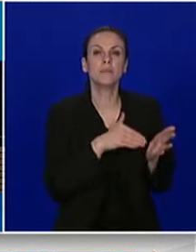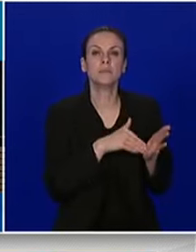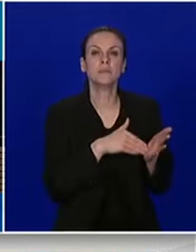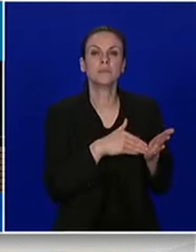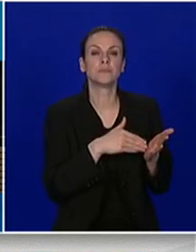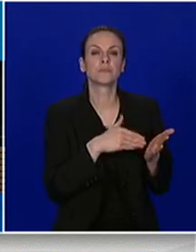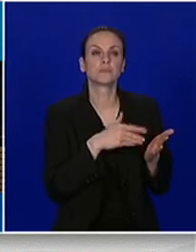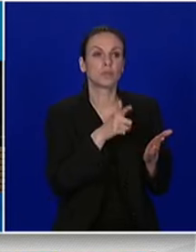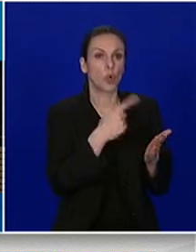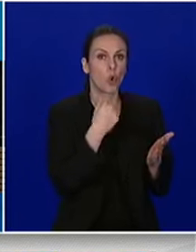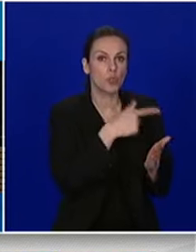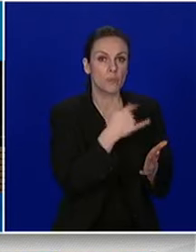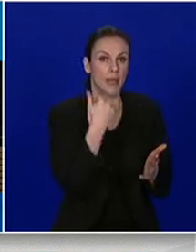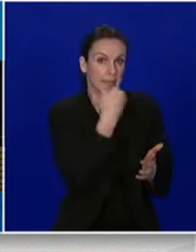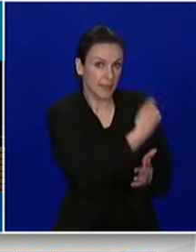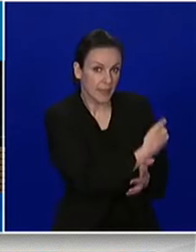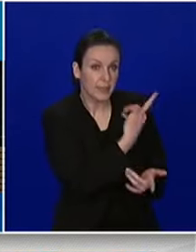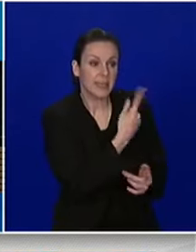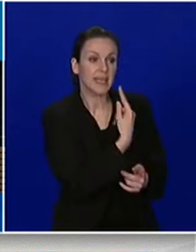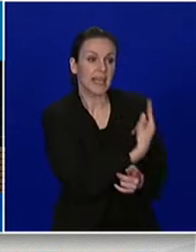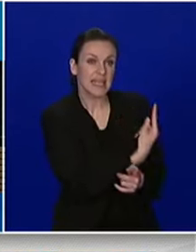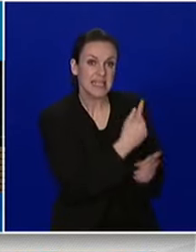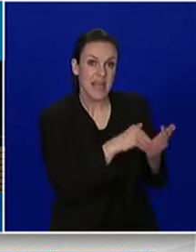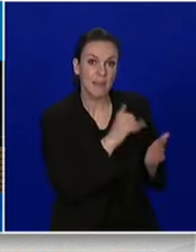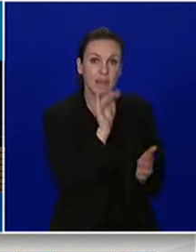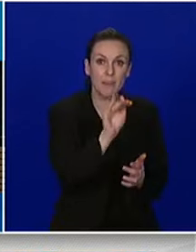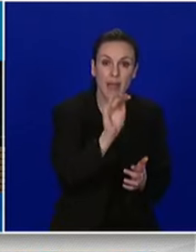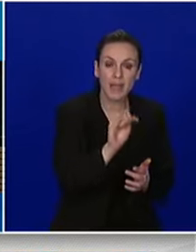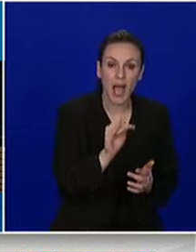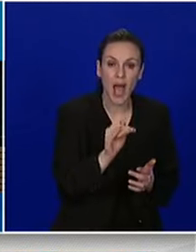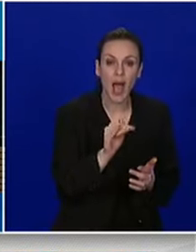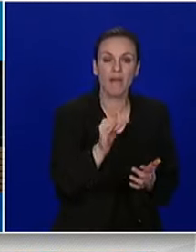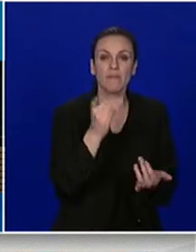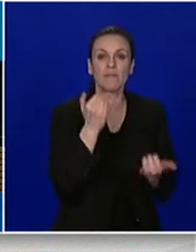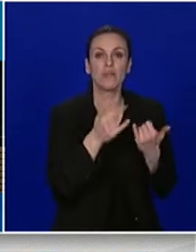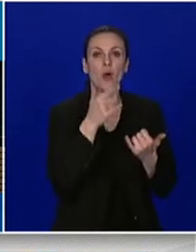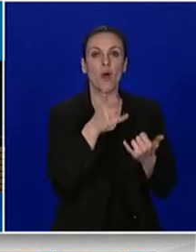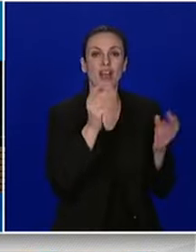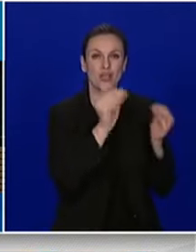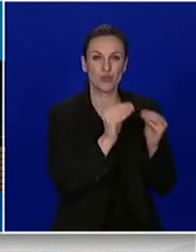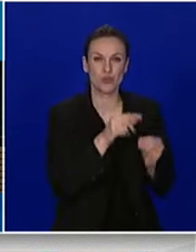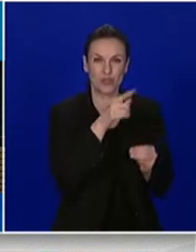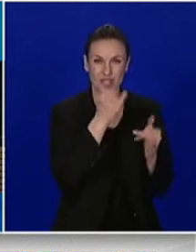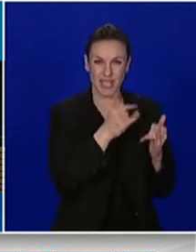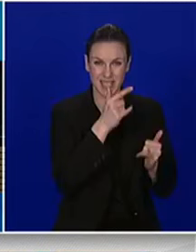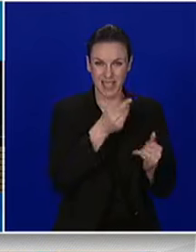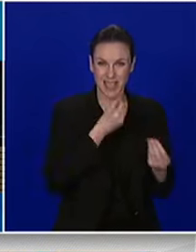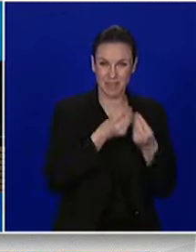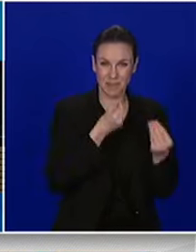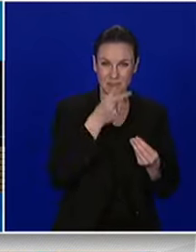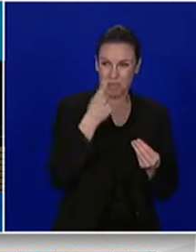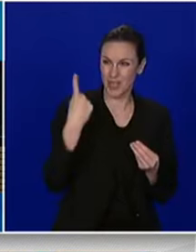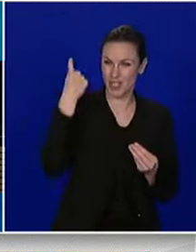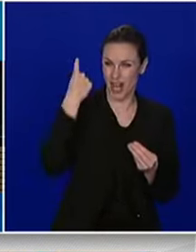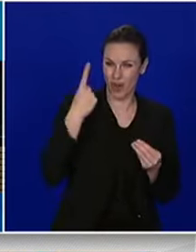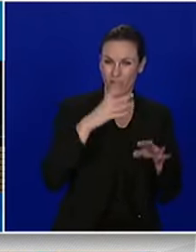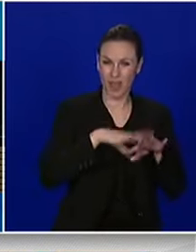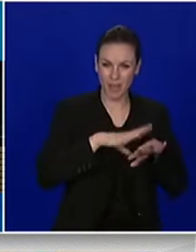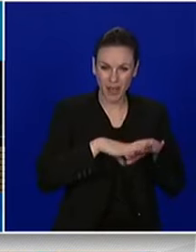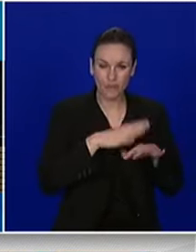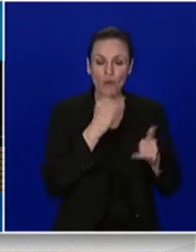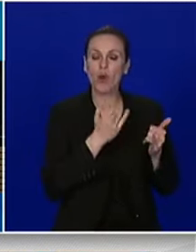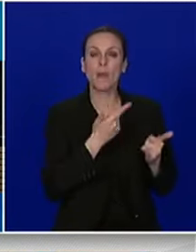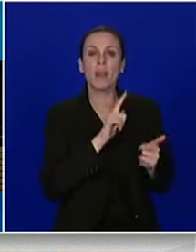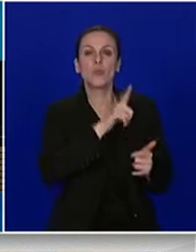kontakt ili oni sami prvo trebaju proći kroz ovaj sustav koji ste sad najavili, ili je to na neki drugi način riješeno?